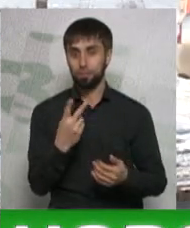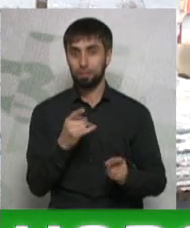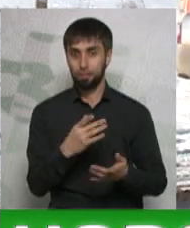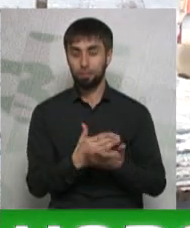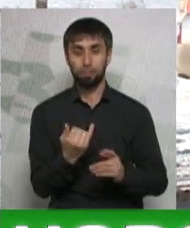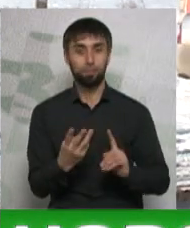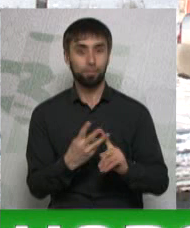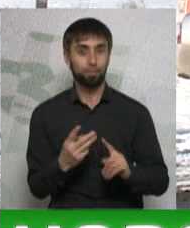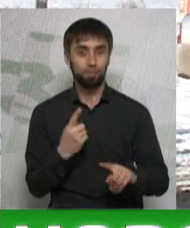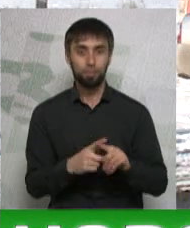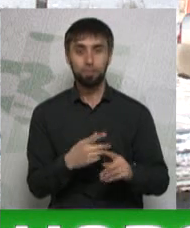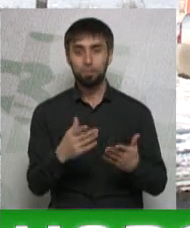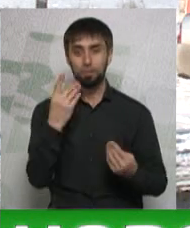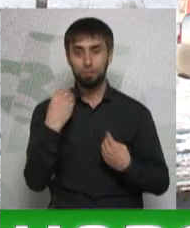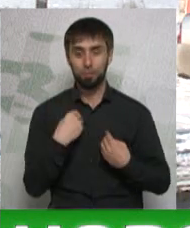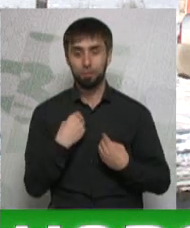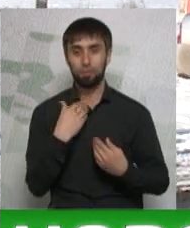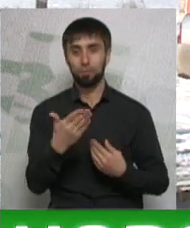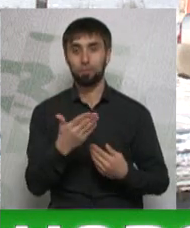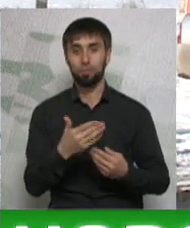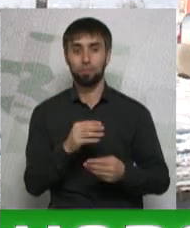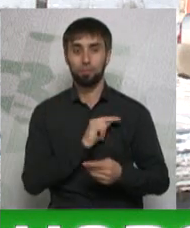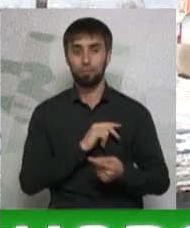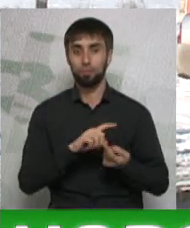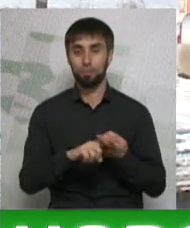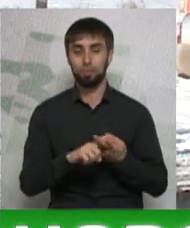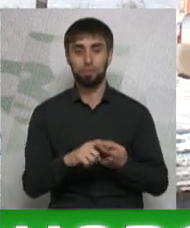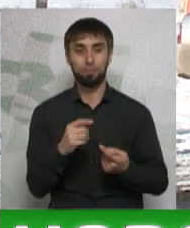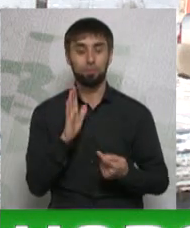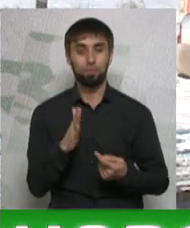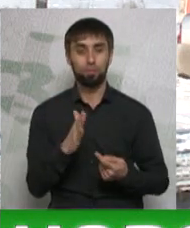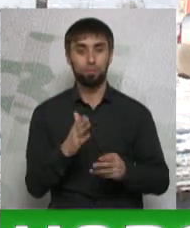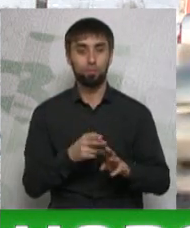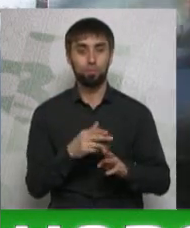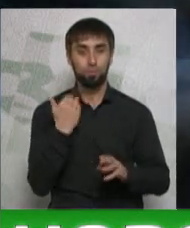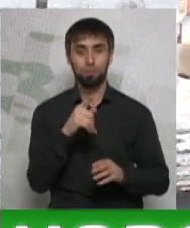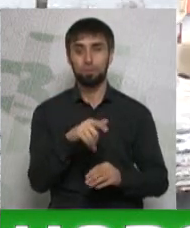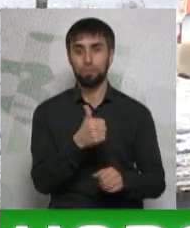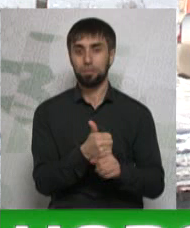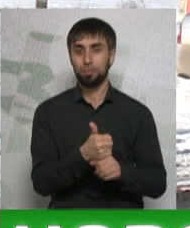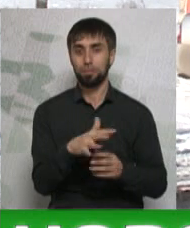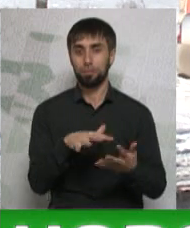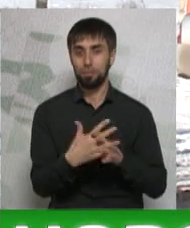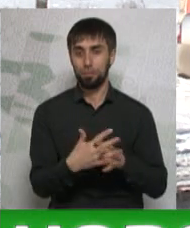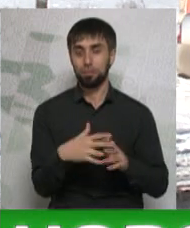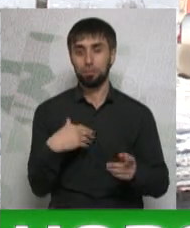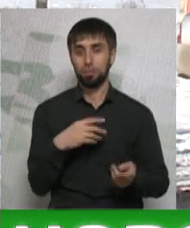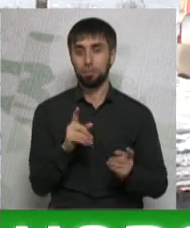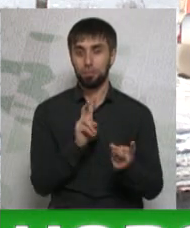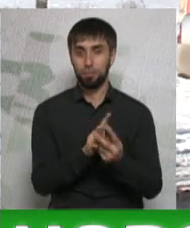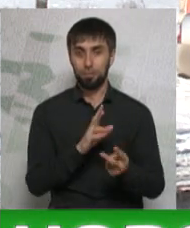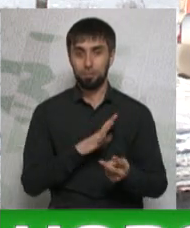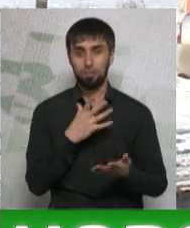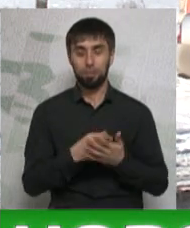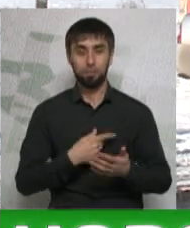дал эндали, цар бушбу ваши, бог мехт был бы, хожу дыве, юрт дейцы, узбахш, юрт ца ваши, ахкета хан, татахан,